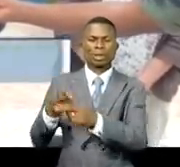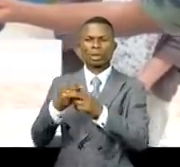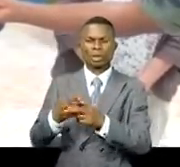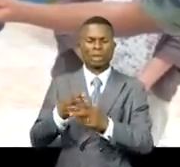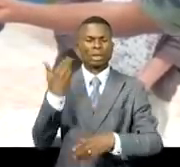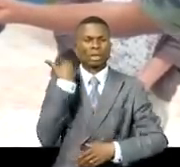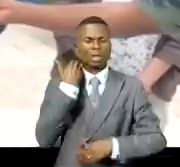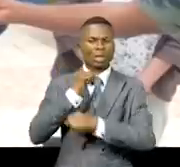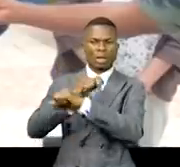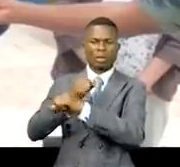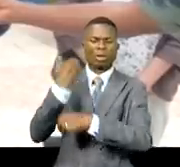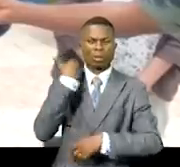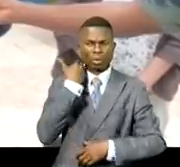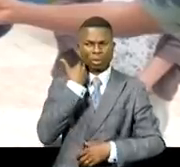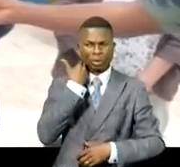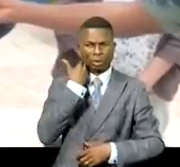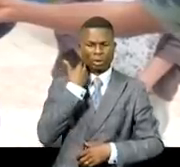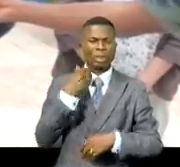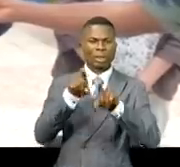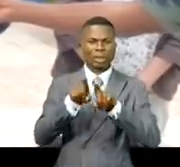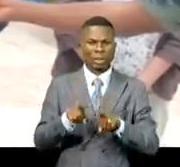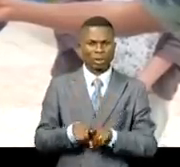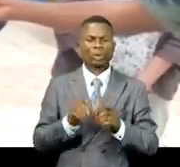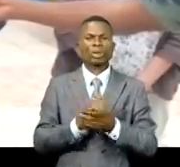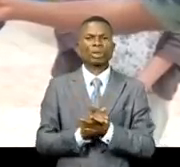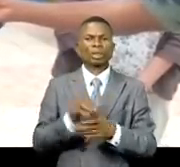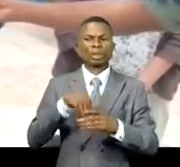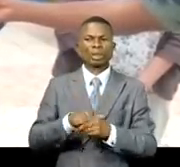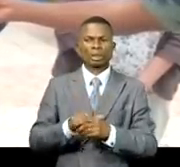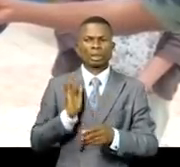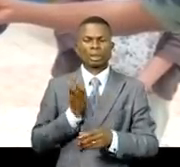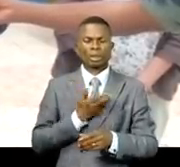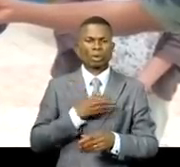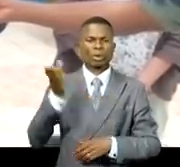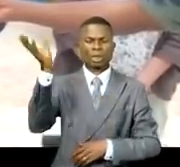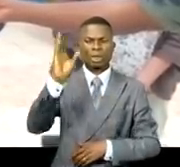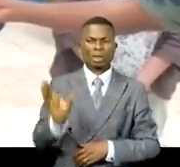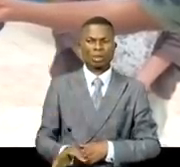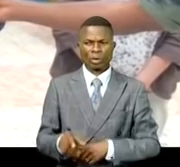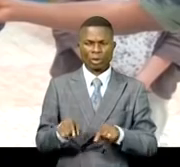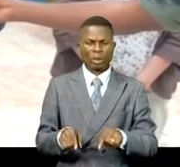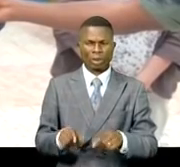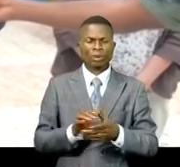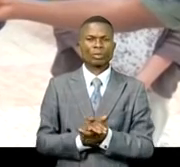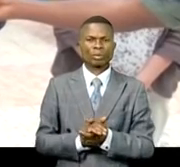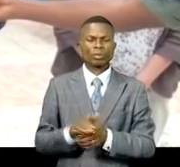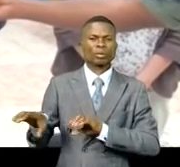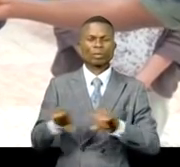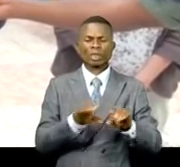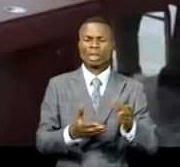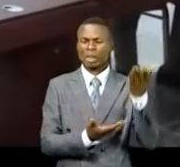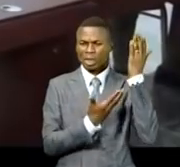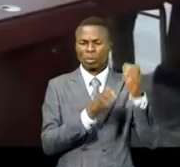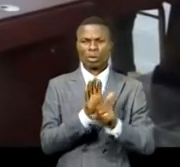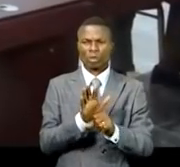maladie obligatoire et volontaire dans notre province, ce qui est une des activités